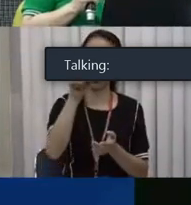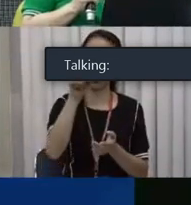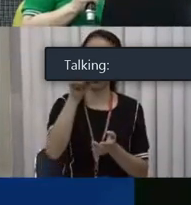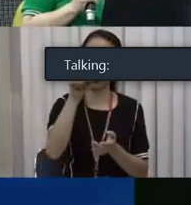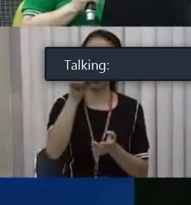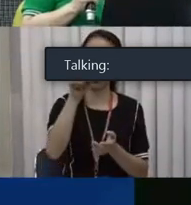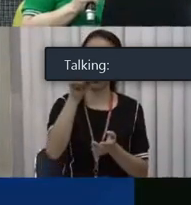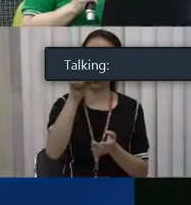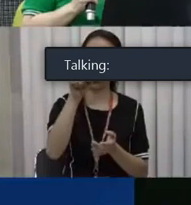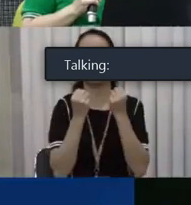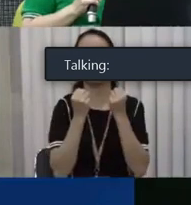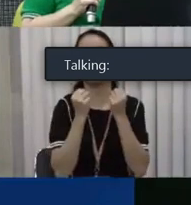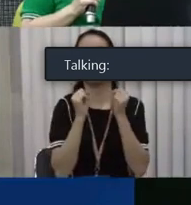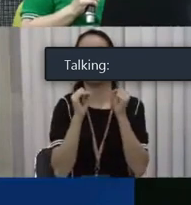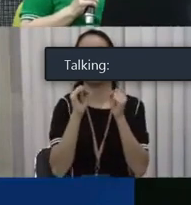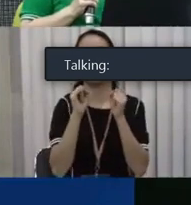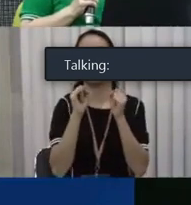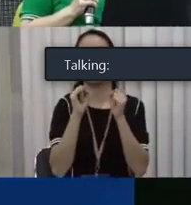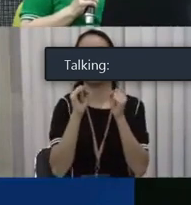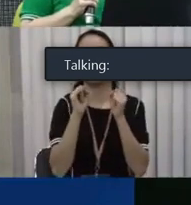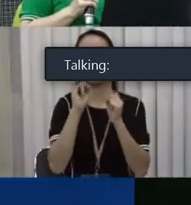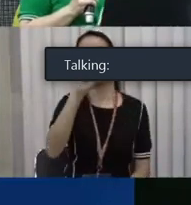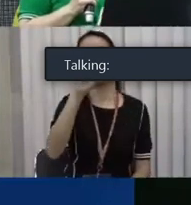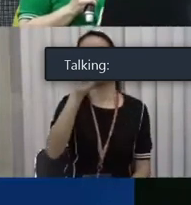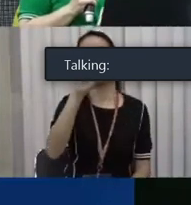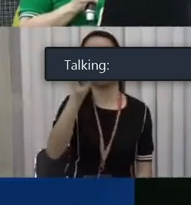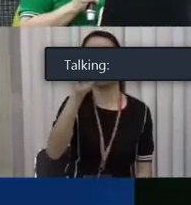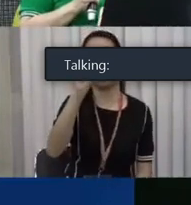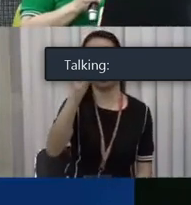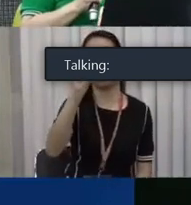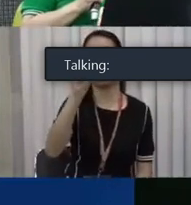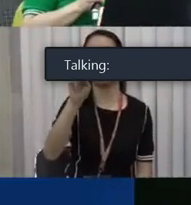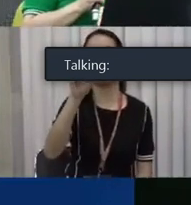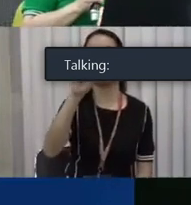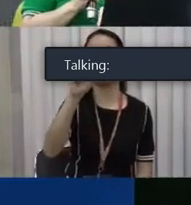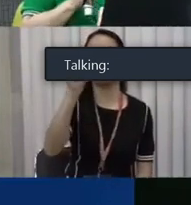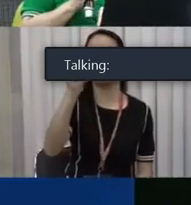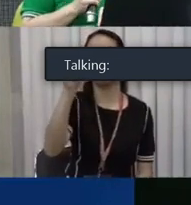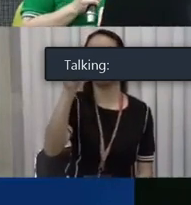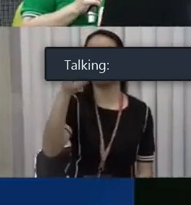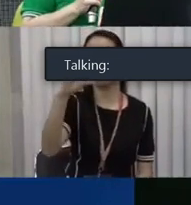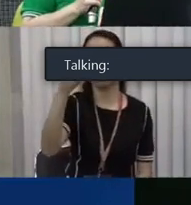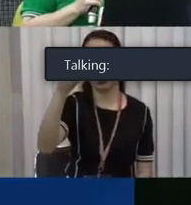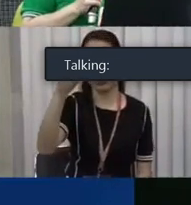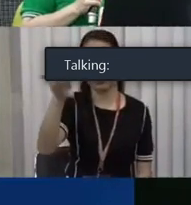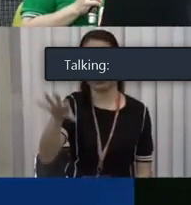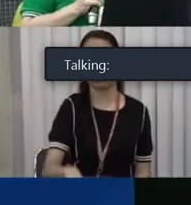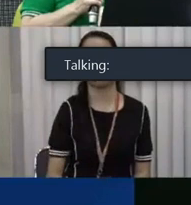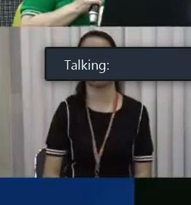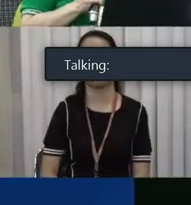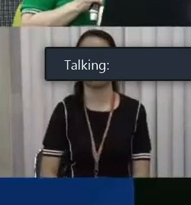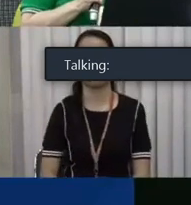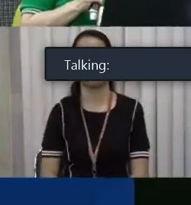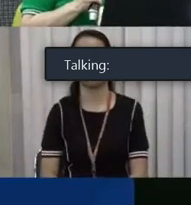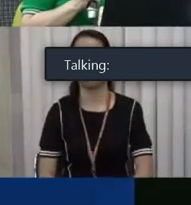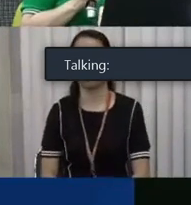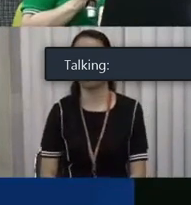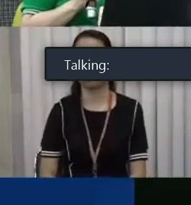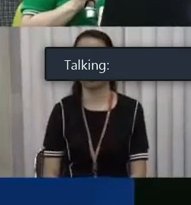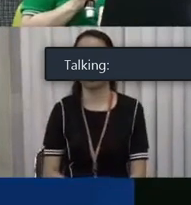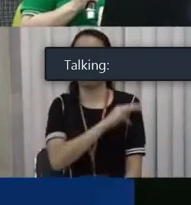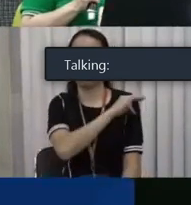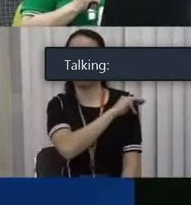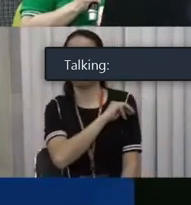og mga importanteng documents nga among gikinahanglan. So naana na, wa na, igo na lang mohatag sa iyang counterpart